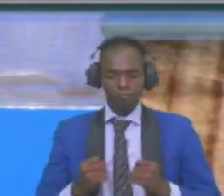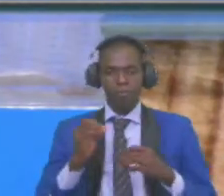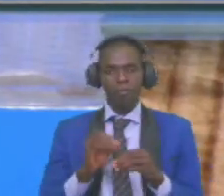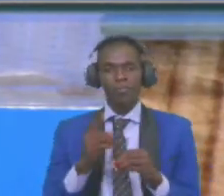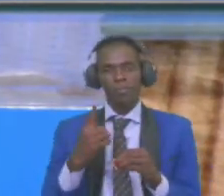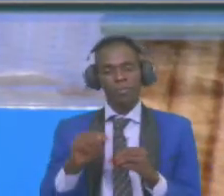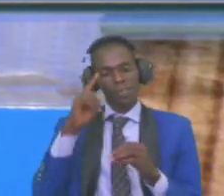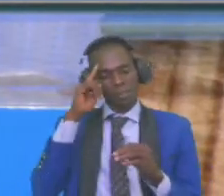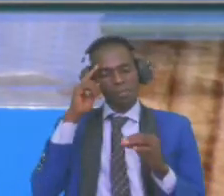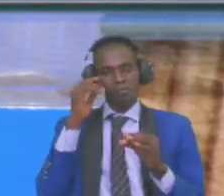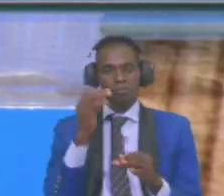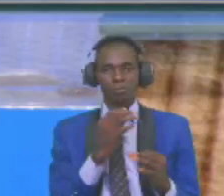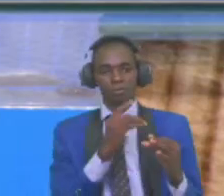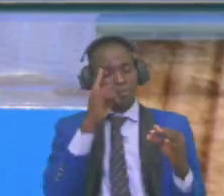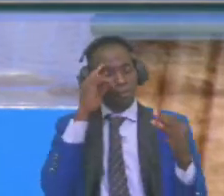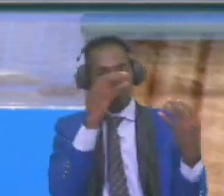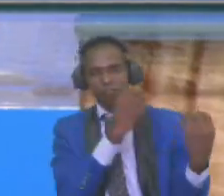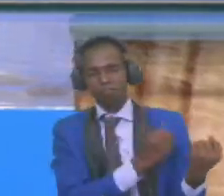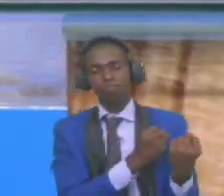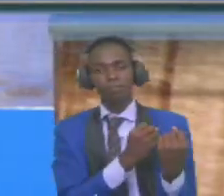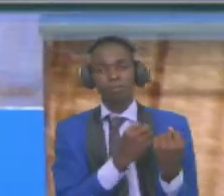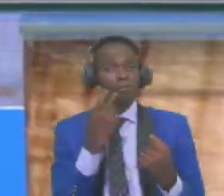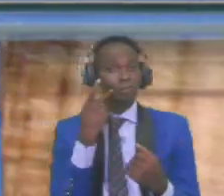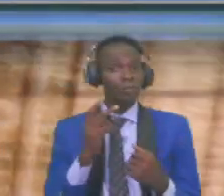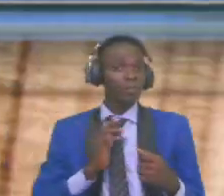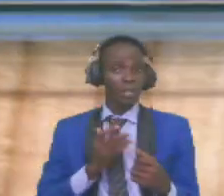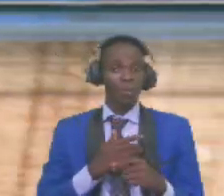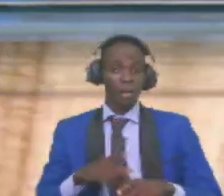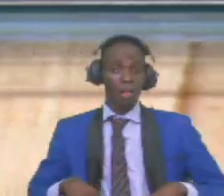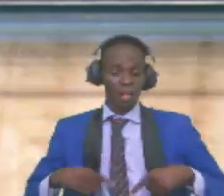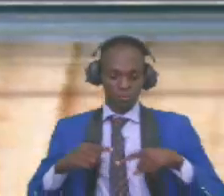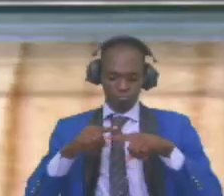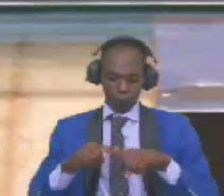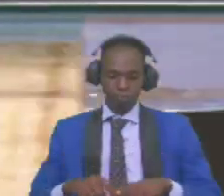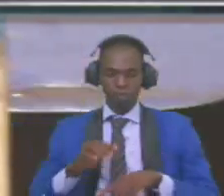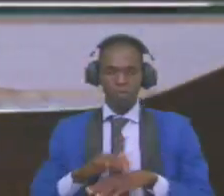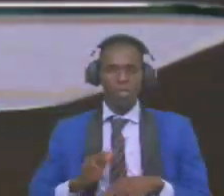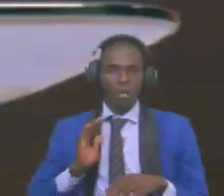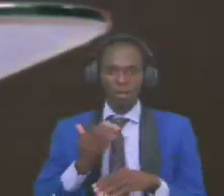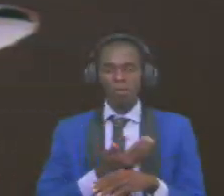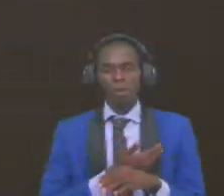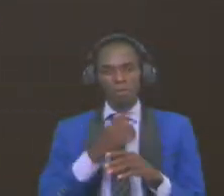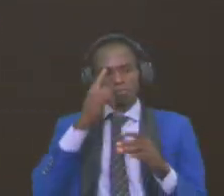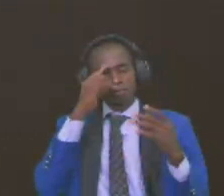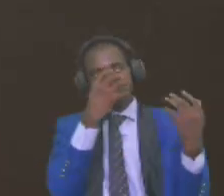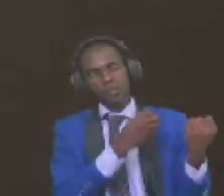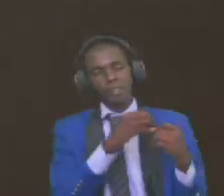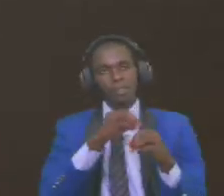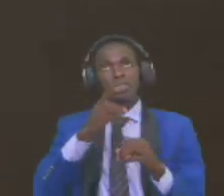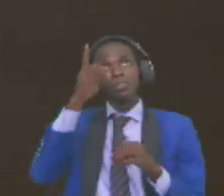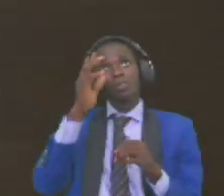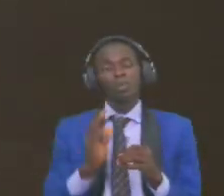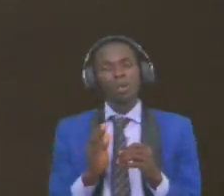foi demeurer fermes dans la foi vous savez notre vie dépend de notre foi en